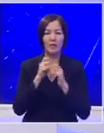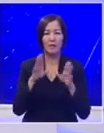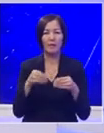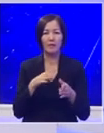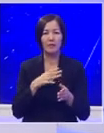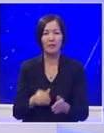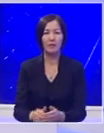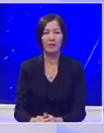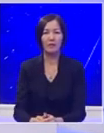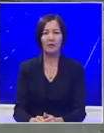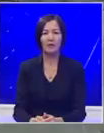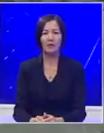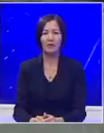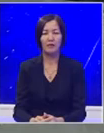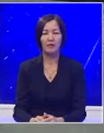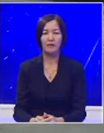марапатталды.